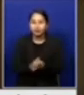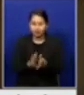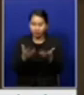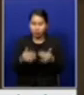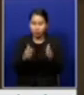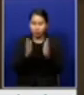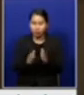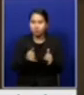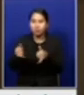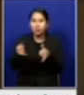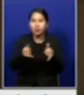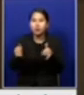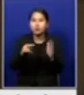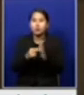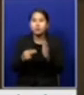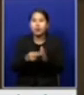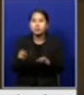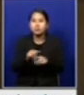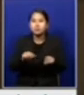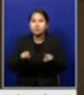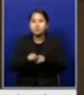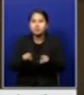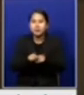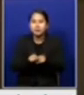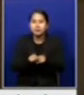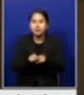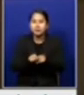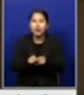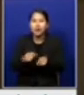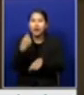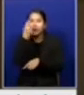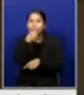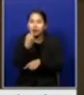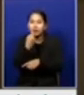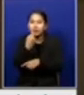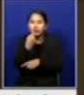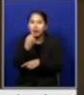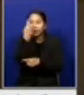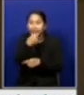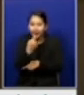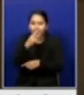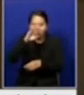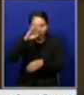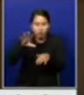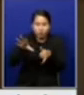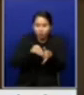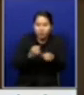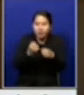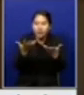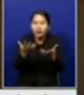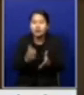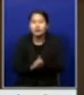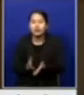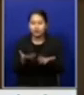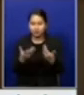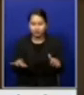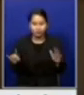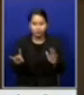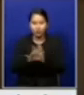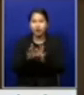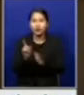กั่วว่าคนไหนเป็นโรคอะไรจะทำยังไงแต่ในที่สุดท่านทราบไหมครับว่าวันนี้มีตายเพียงแต่